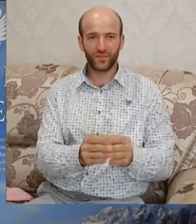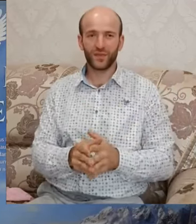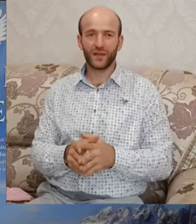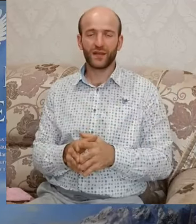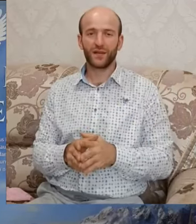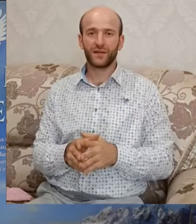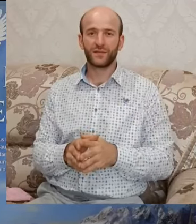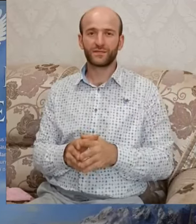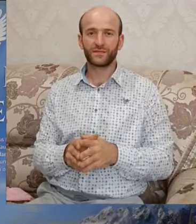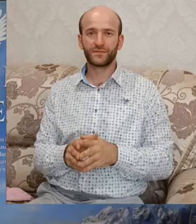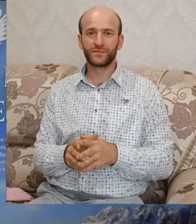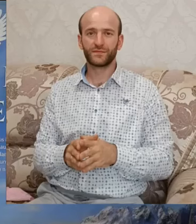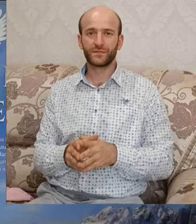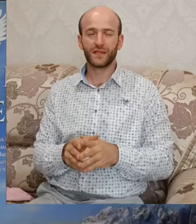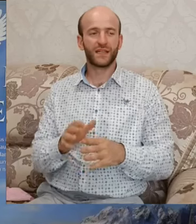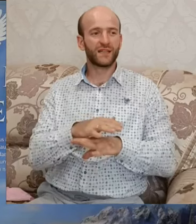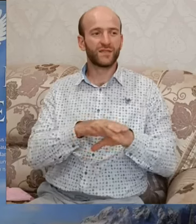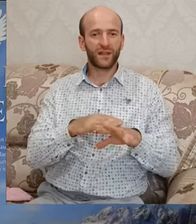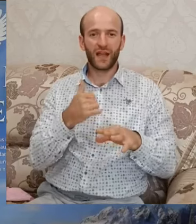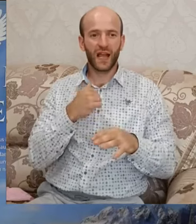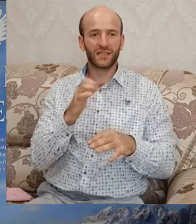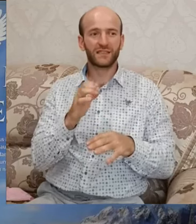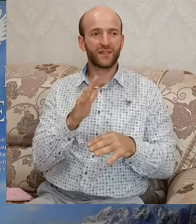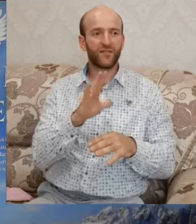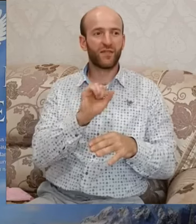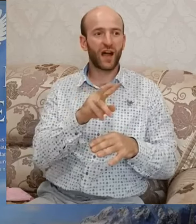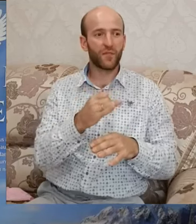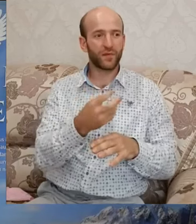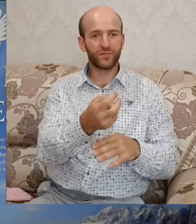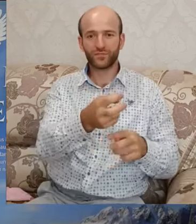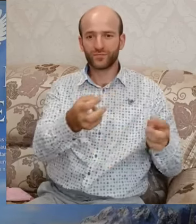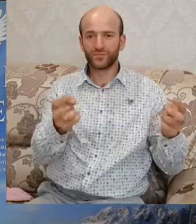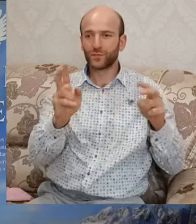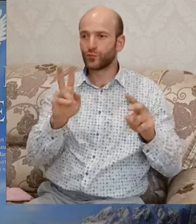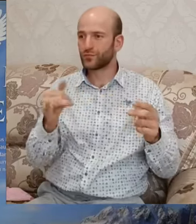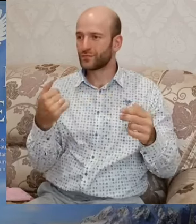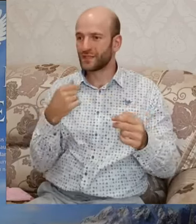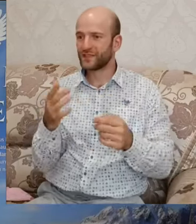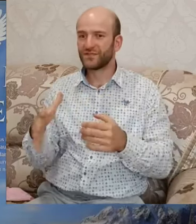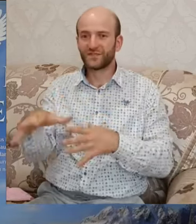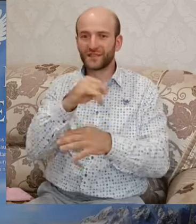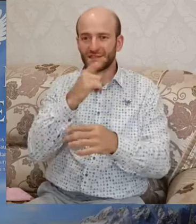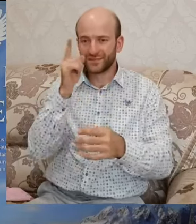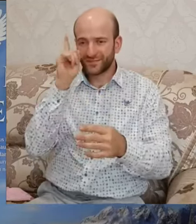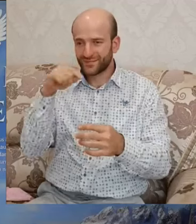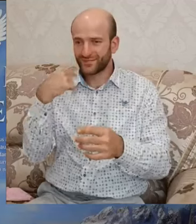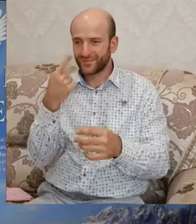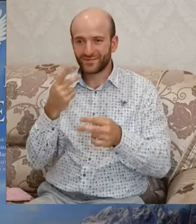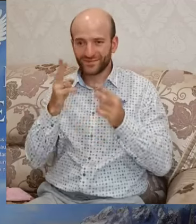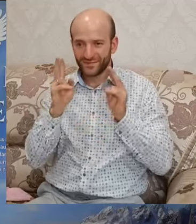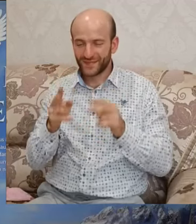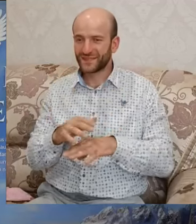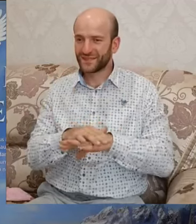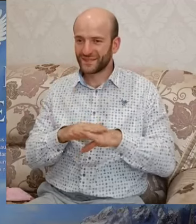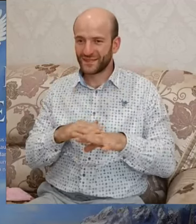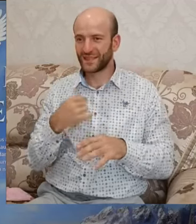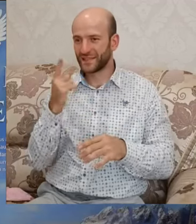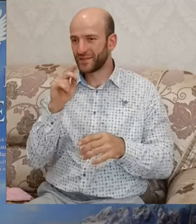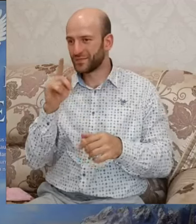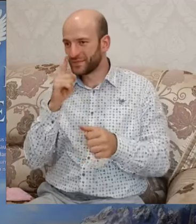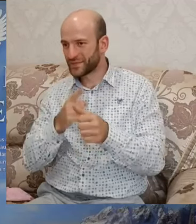меня, я не все, не со всеми знаком. Brolis Daniel, taip? Знаю, брат Даниил. Из Чехии, со сыном. Чехии, с сыном. Ir brolis iš